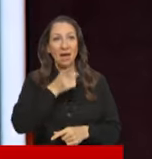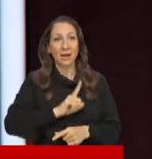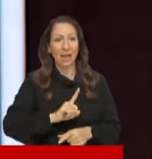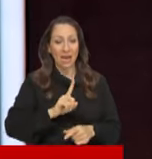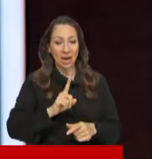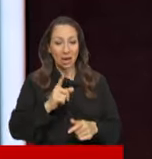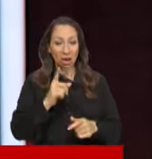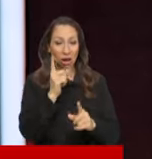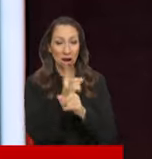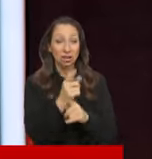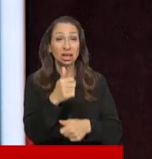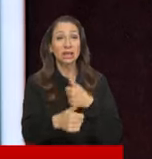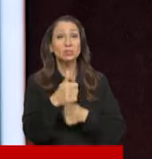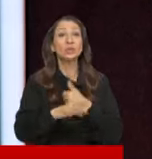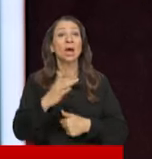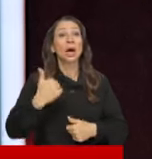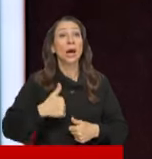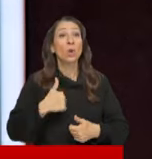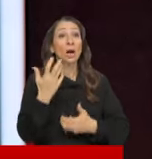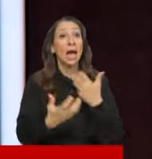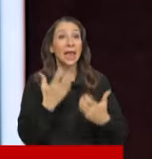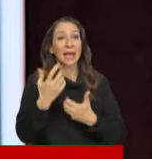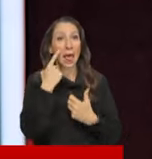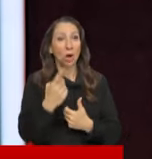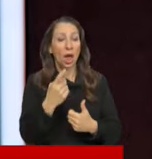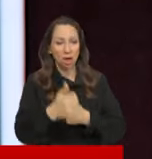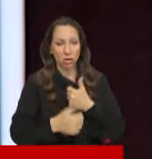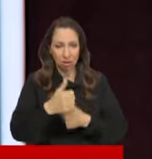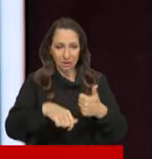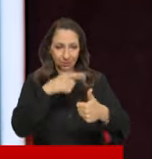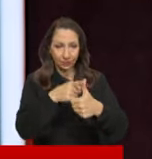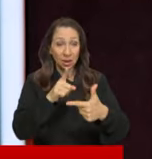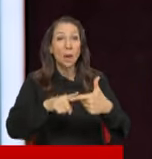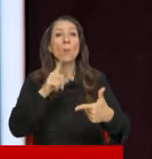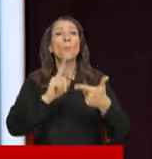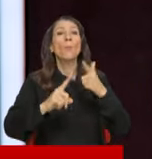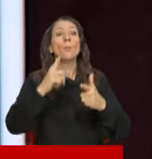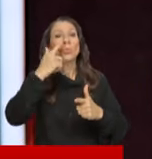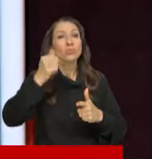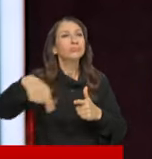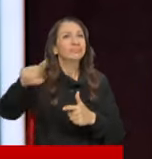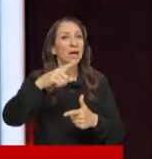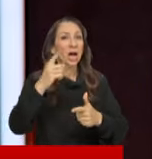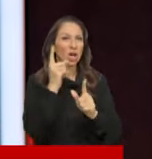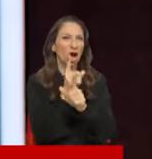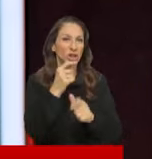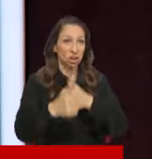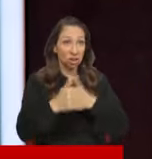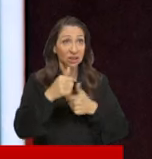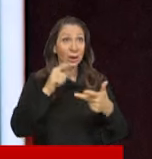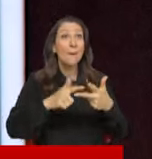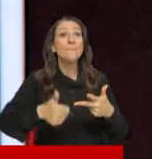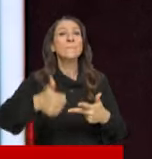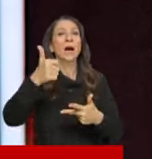karşı yarışmaya kamu kaynaklarına karşı yarışacağız birincisi demiştim ikincisi bürokrasiye karşı yarışacağız demiştim şimdi